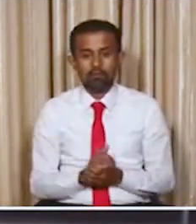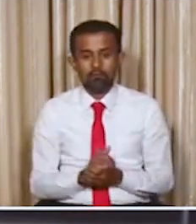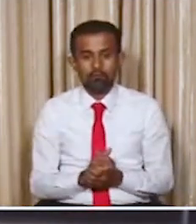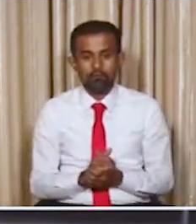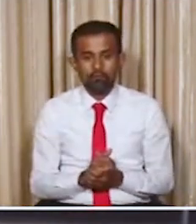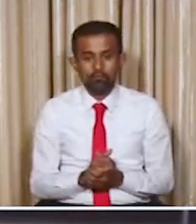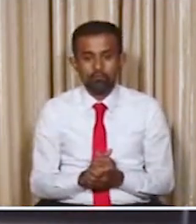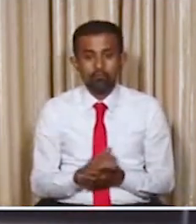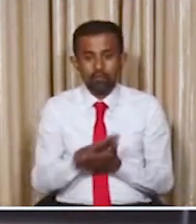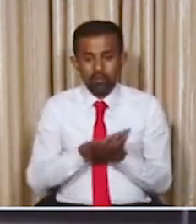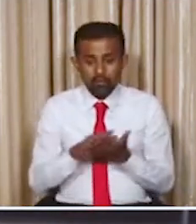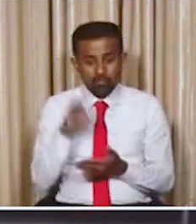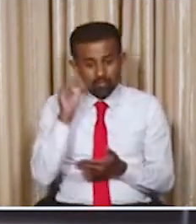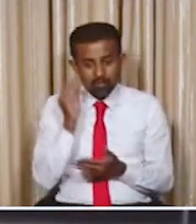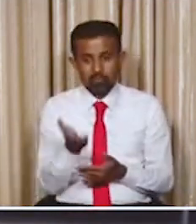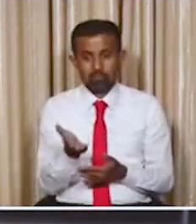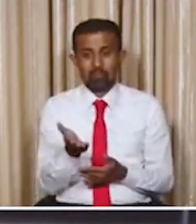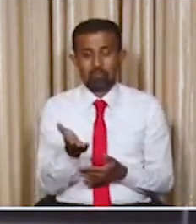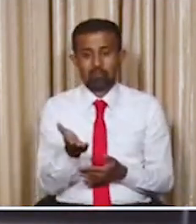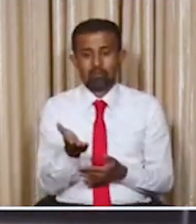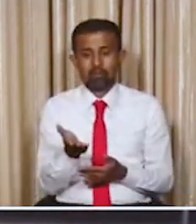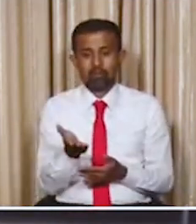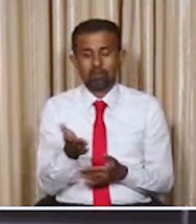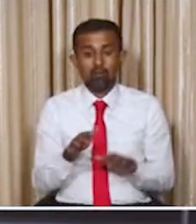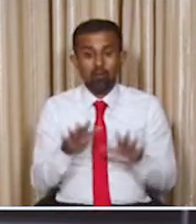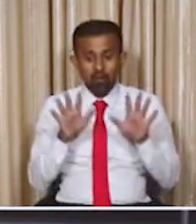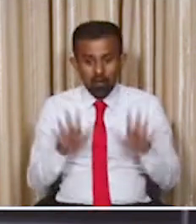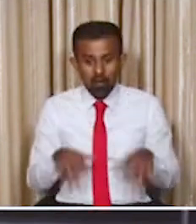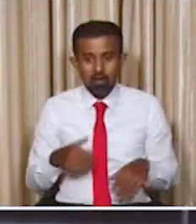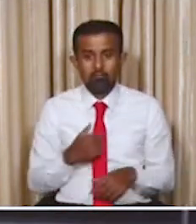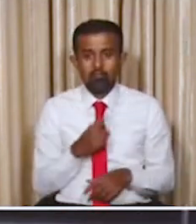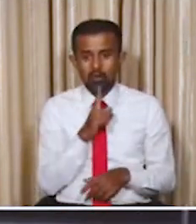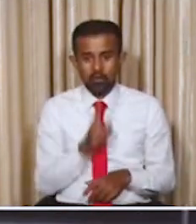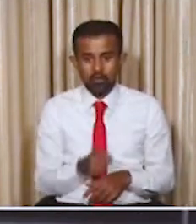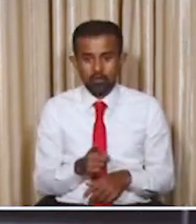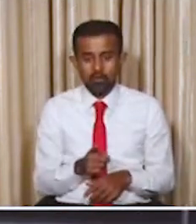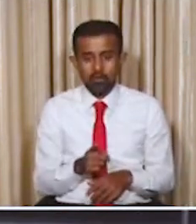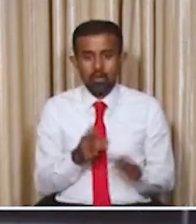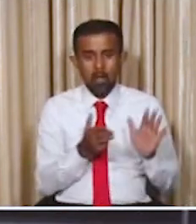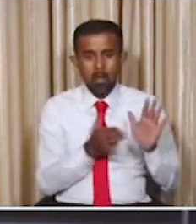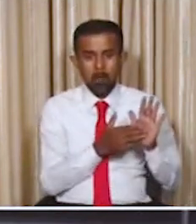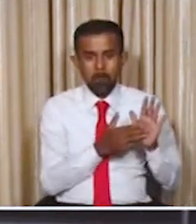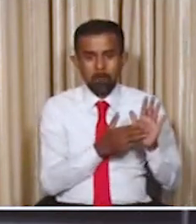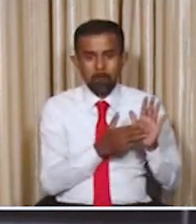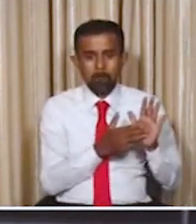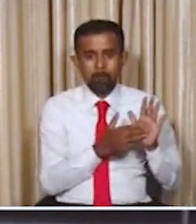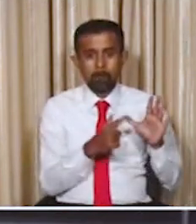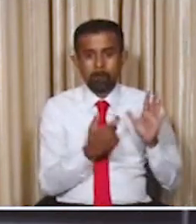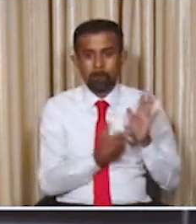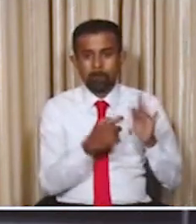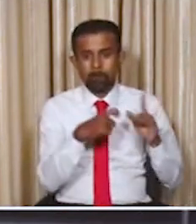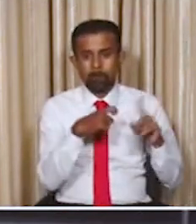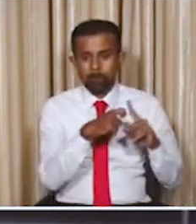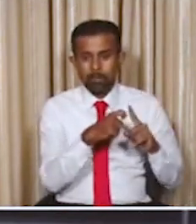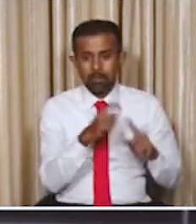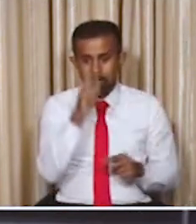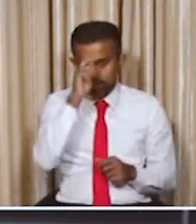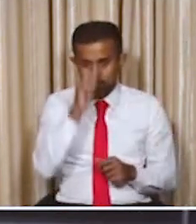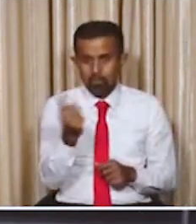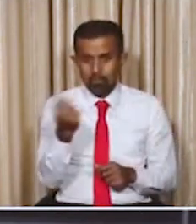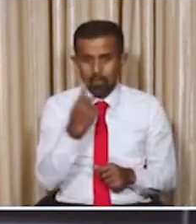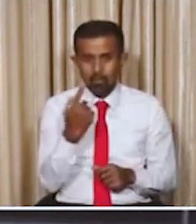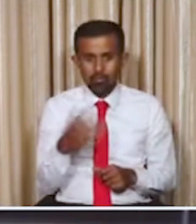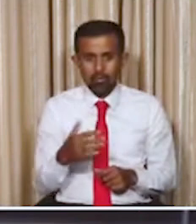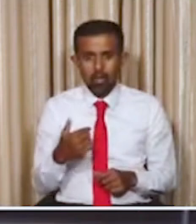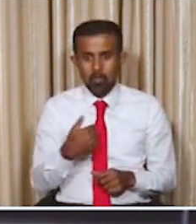මේ මේවා තේරුම් ගන්න අනිත් අවසන් වරට මට කියන්න තියෙනවා ගරු මරික්කා mantrituma ගැන ඔබතුමා කියලා